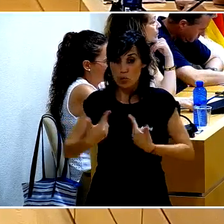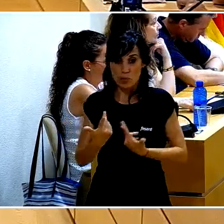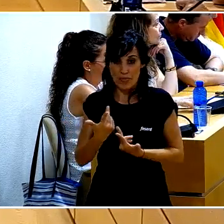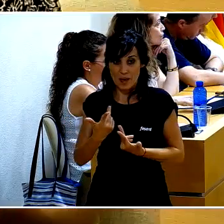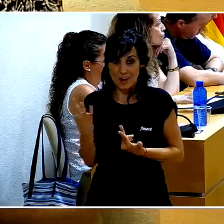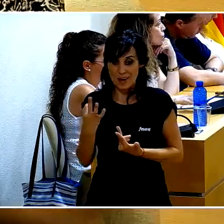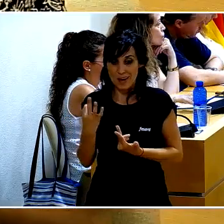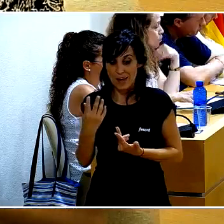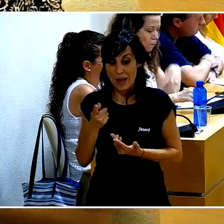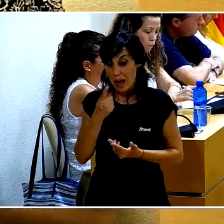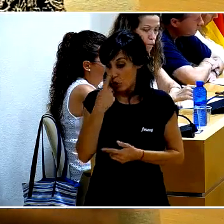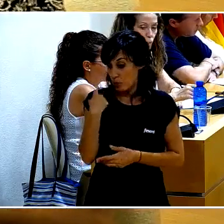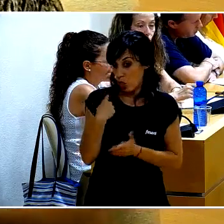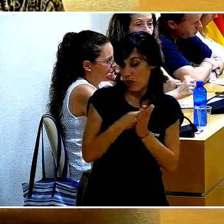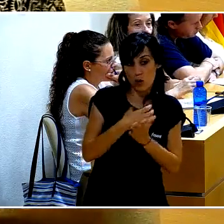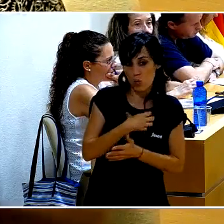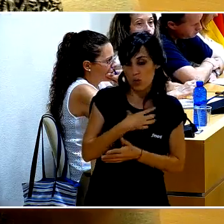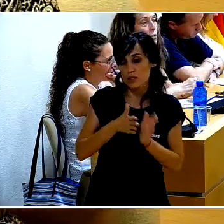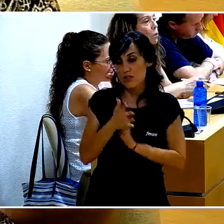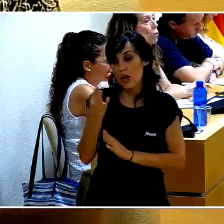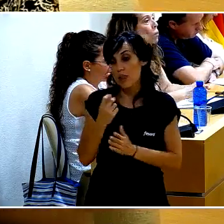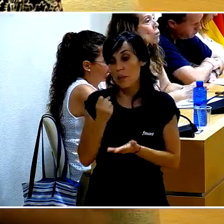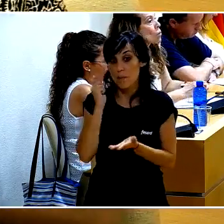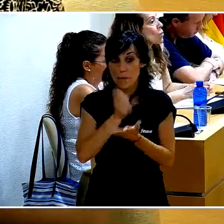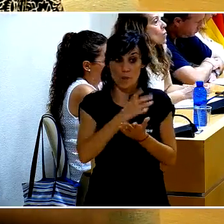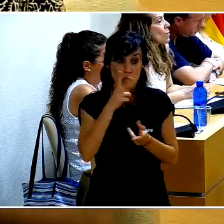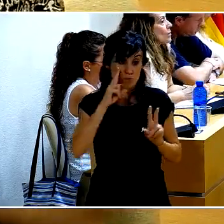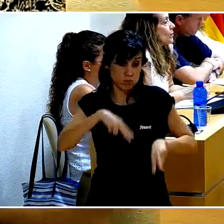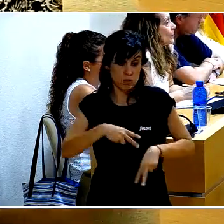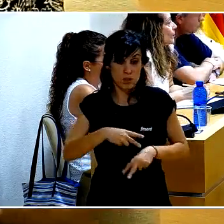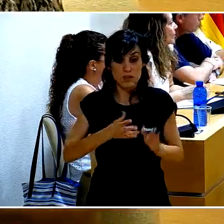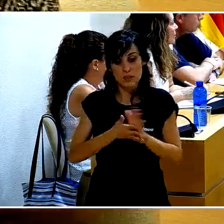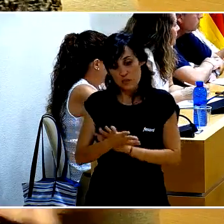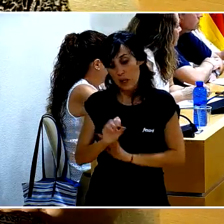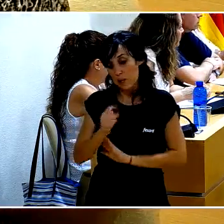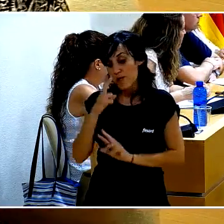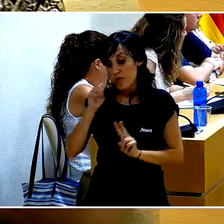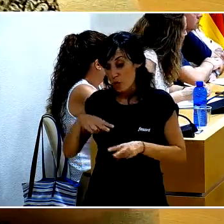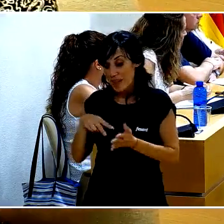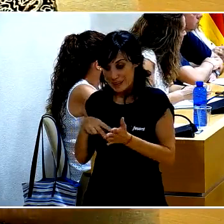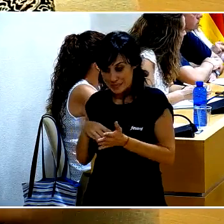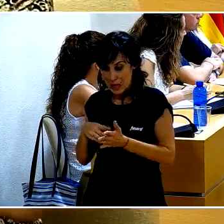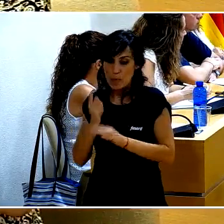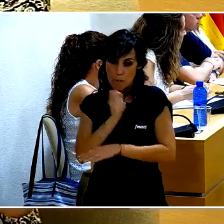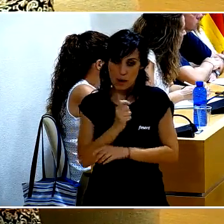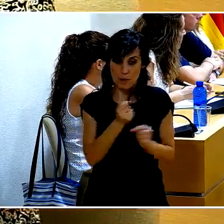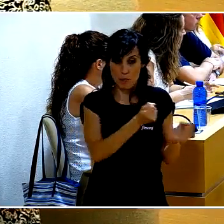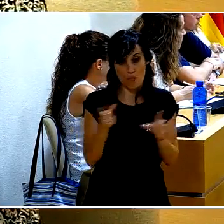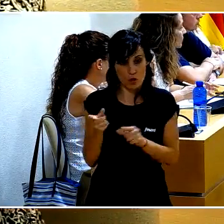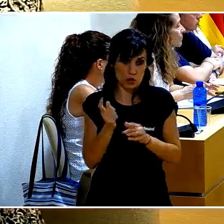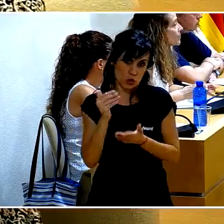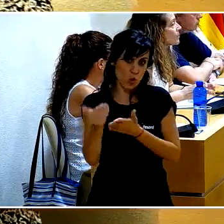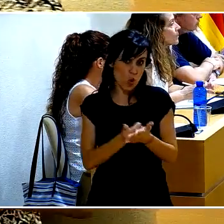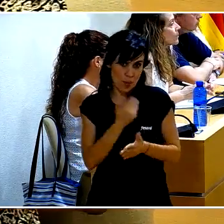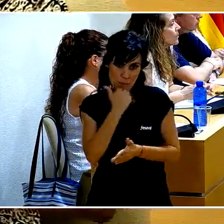l'any anterior, hem de passar-les per i reconèixer que existeixen i que les anem a pagar per a que els proveïdors cobren el